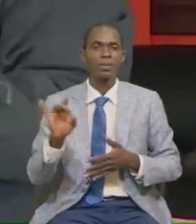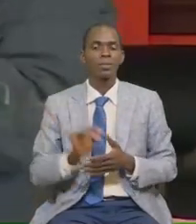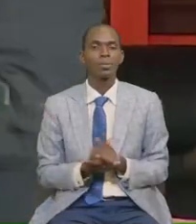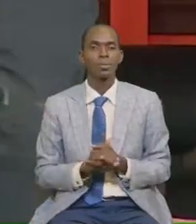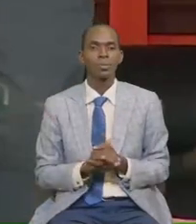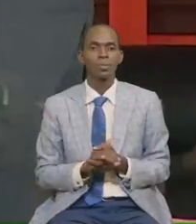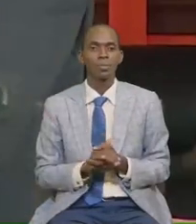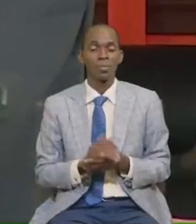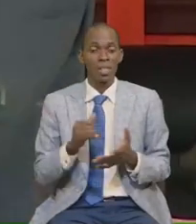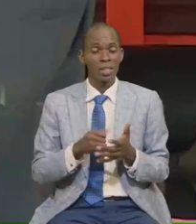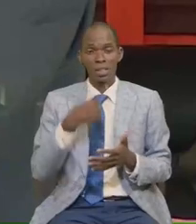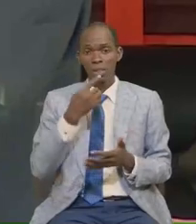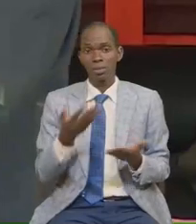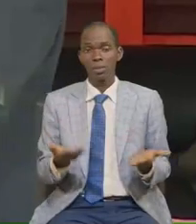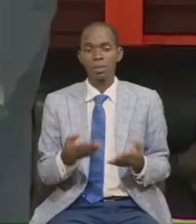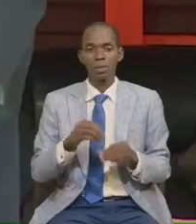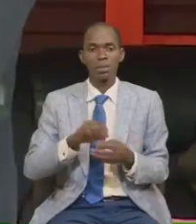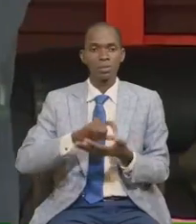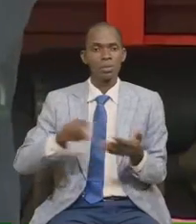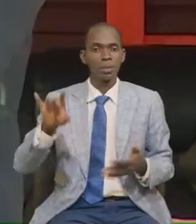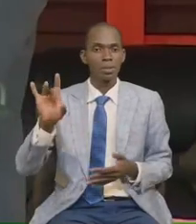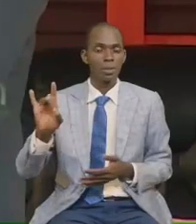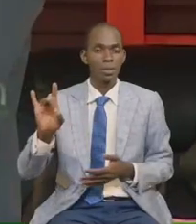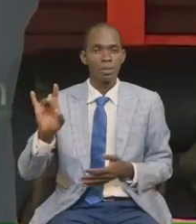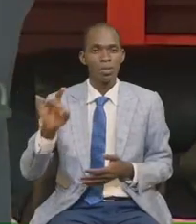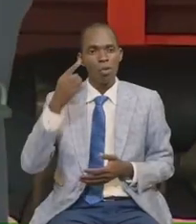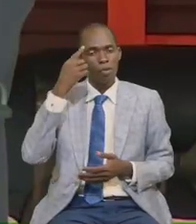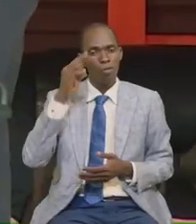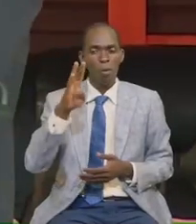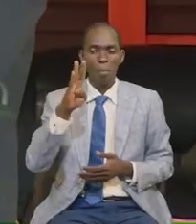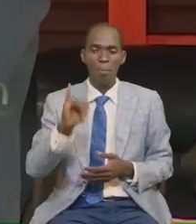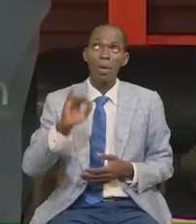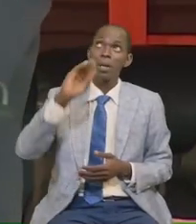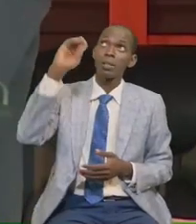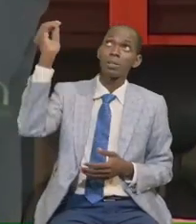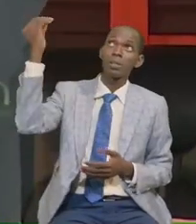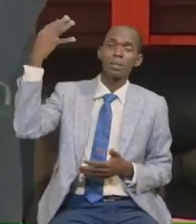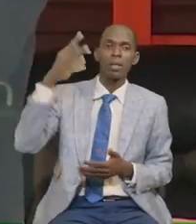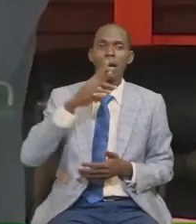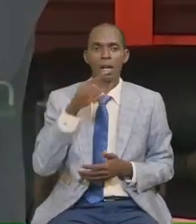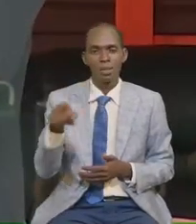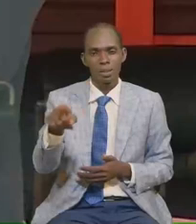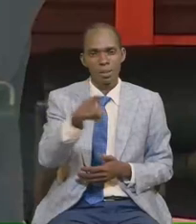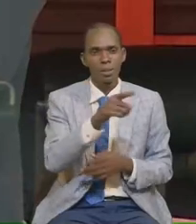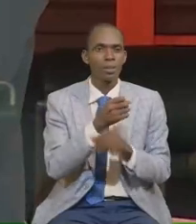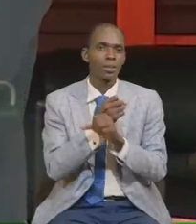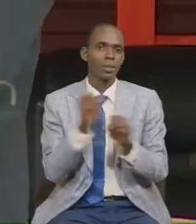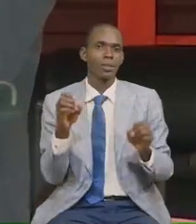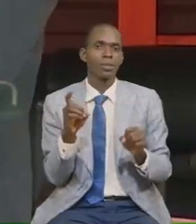dit dans le verset 8, car c'est par la grâce que vous êtes sauvés. Ce n'est pas par les